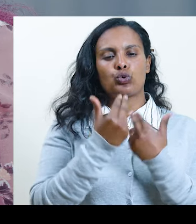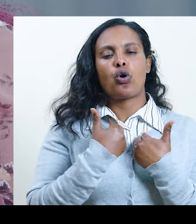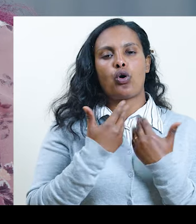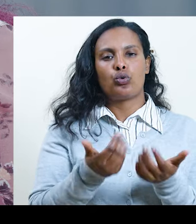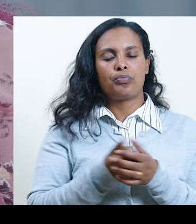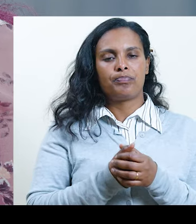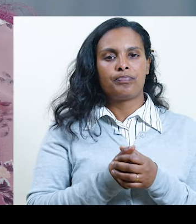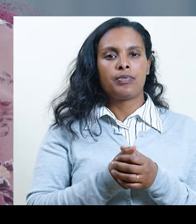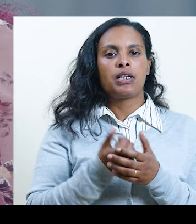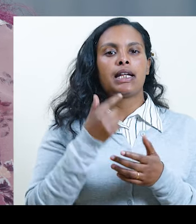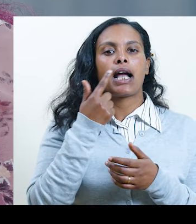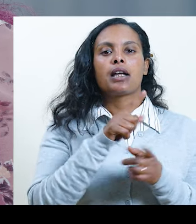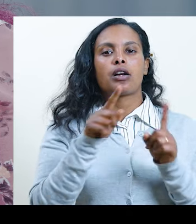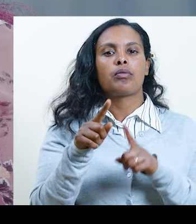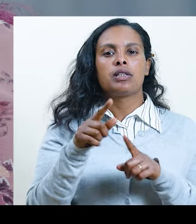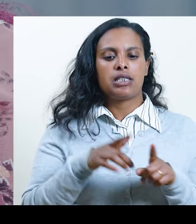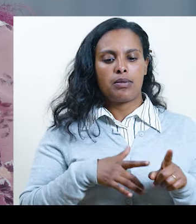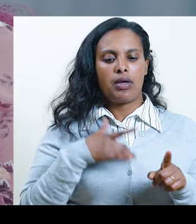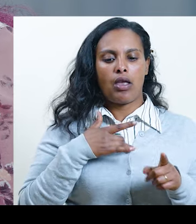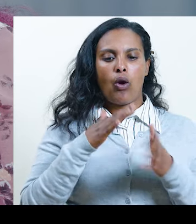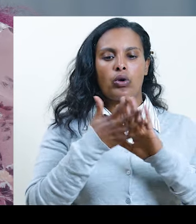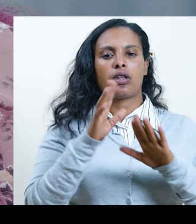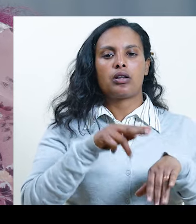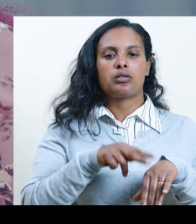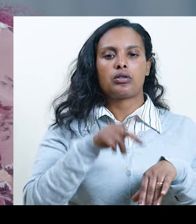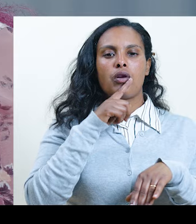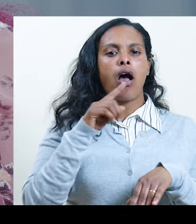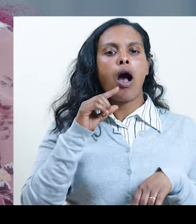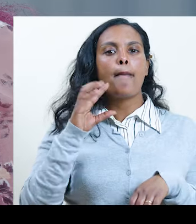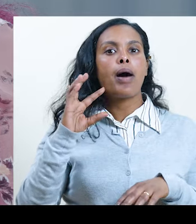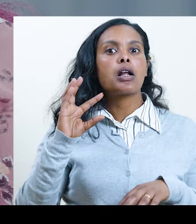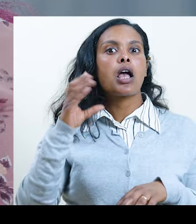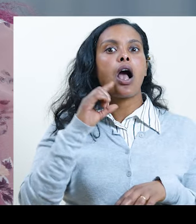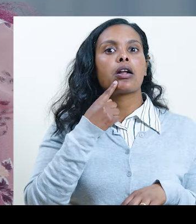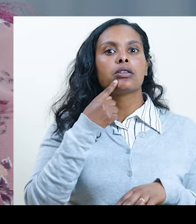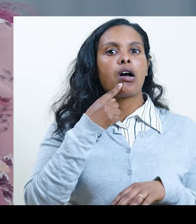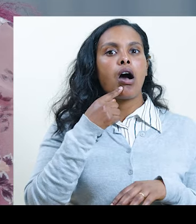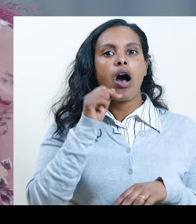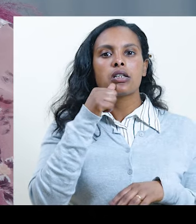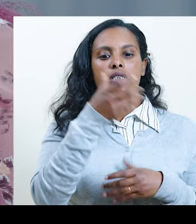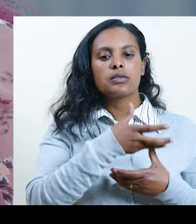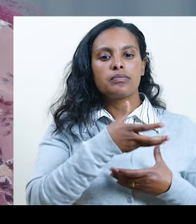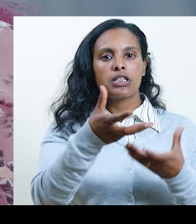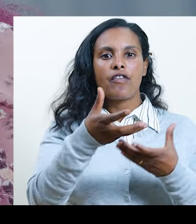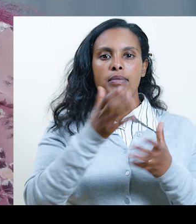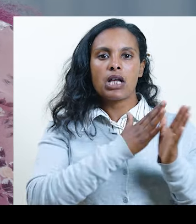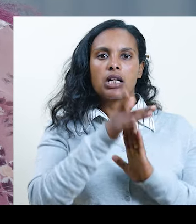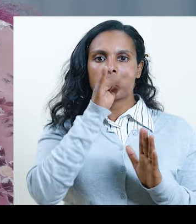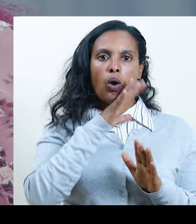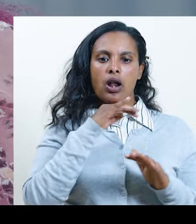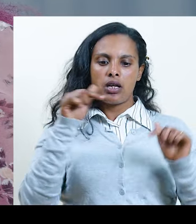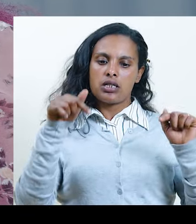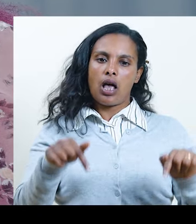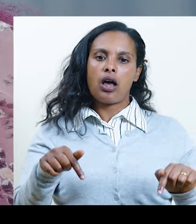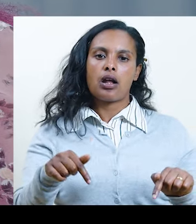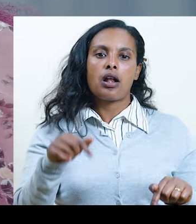አሉ። ነገ ደግሞ ስሜታዊ ሆኖ ተነስቶ አማራኛለች ብሎ ደግሞ አሲድ ሊደፋ የሚዘጋጅ ሰው አለ።